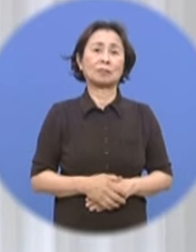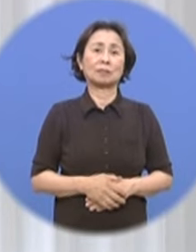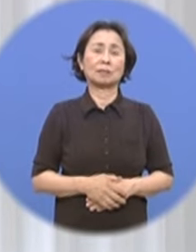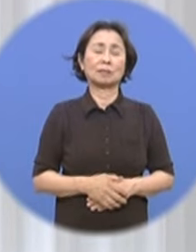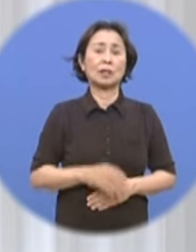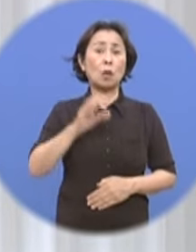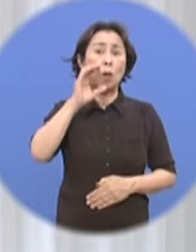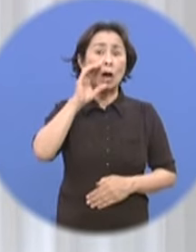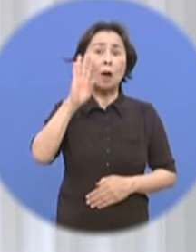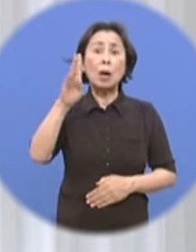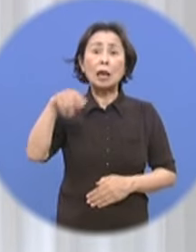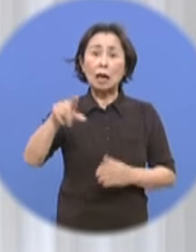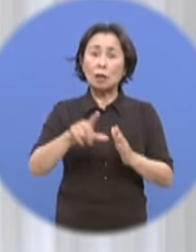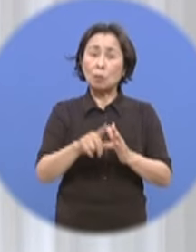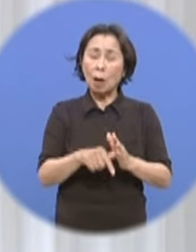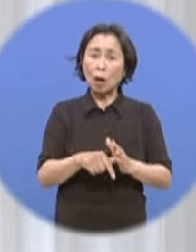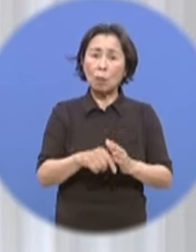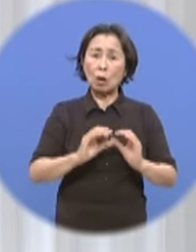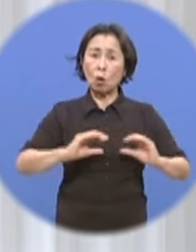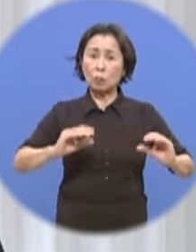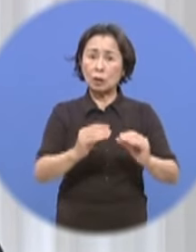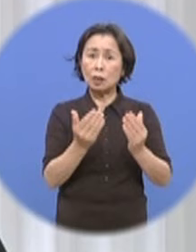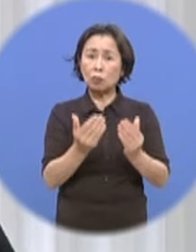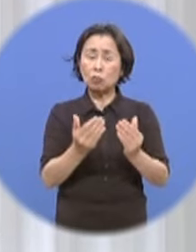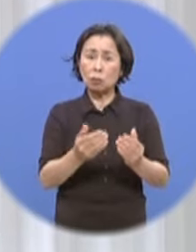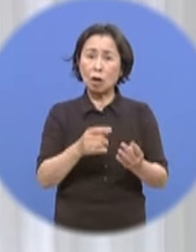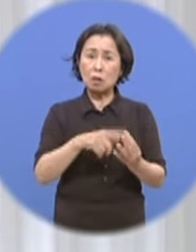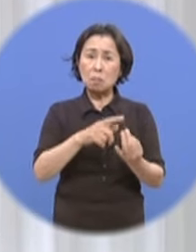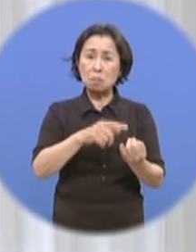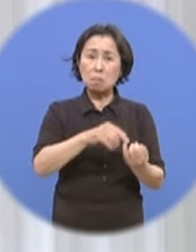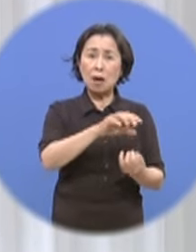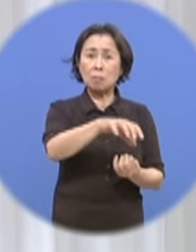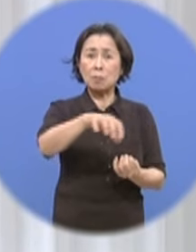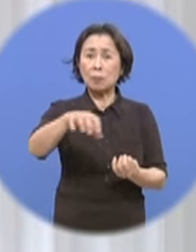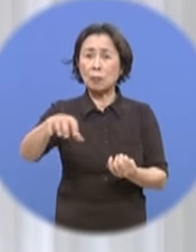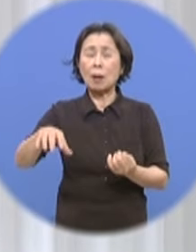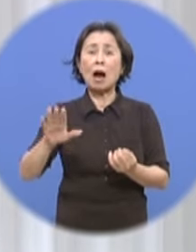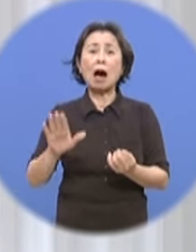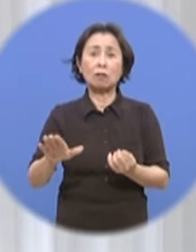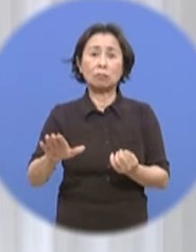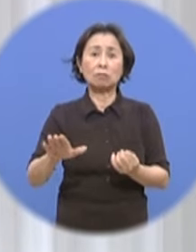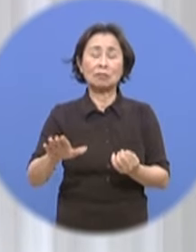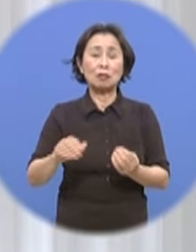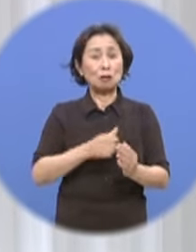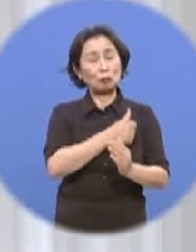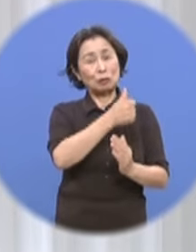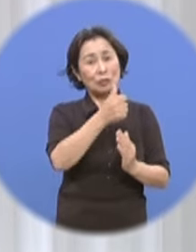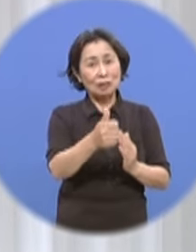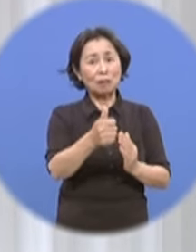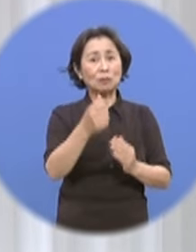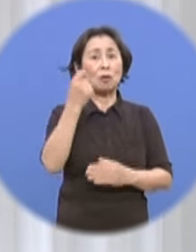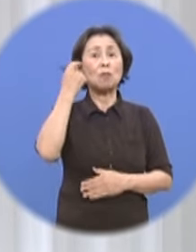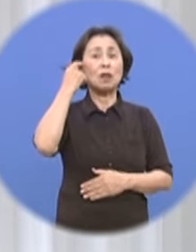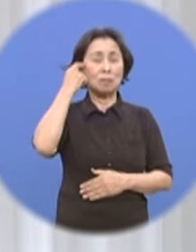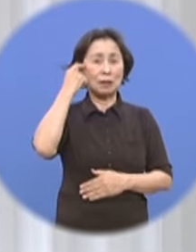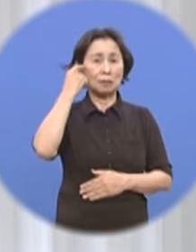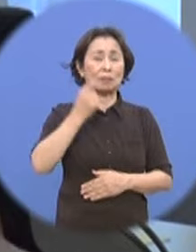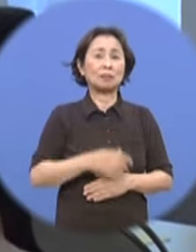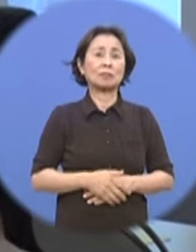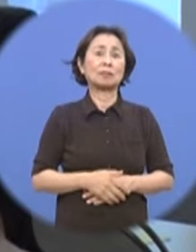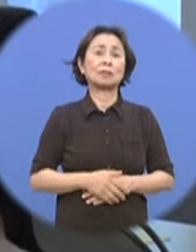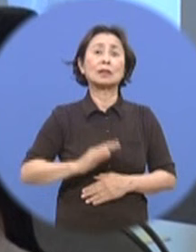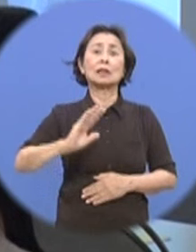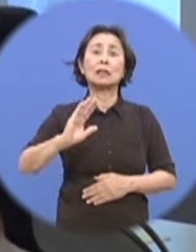あのコミュニティスクールもたくさん入っててえ私岡山県からするとすごくこう先進的に取り組まれているということがあり